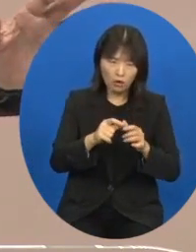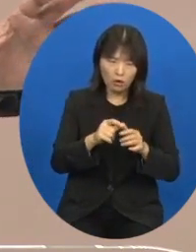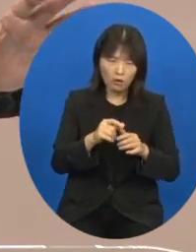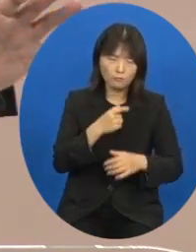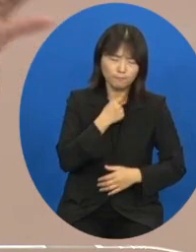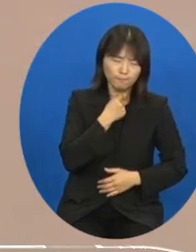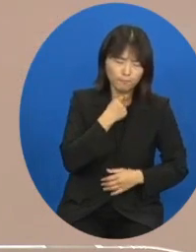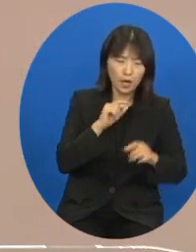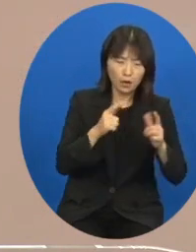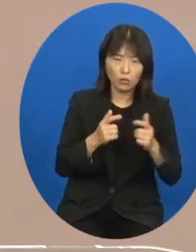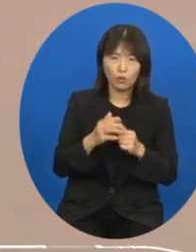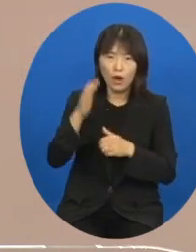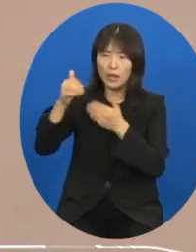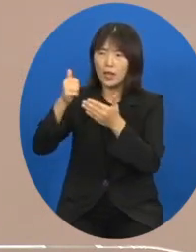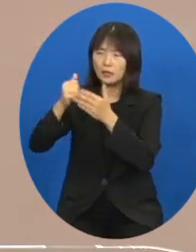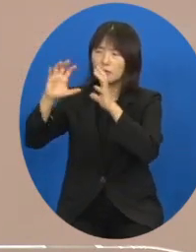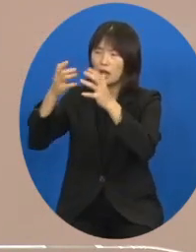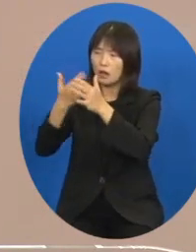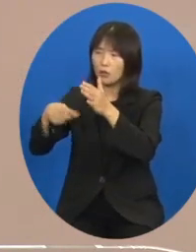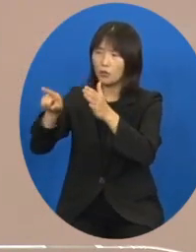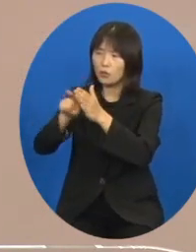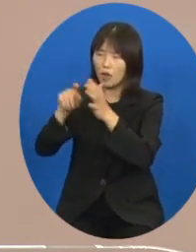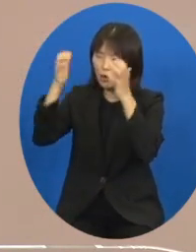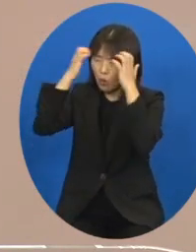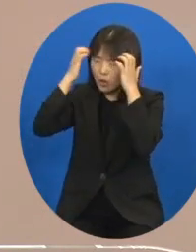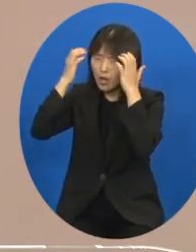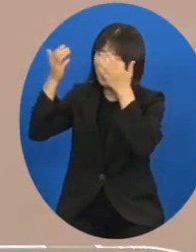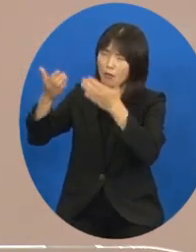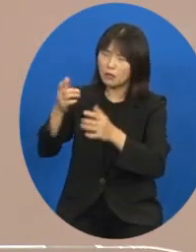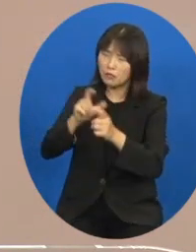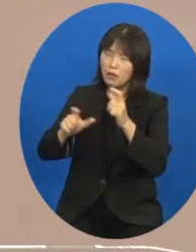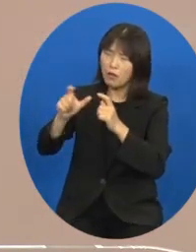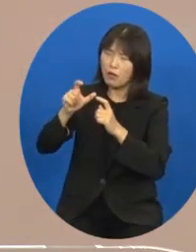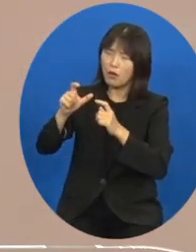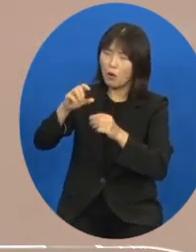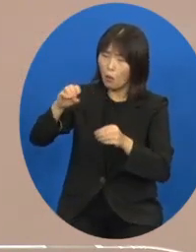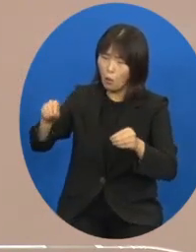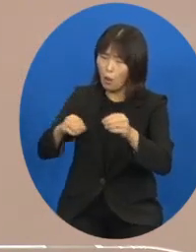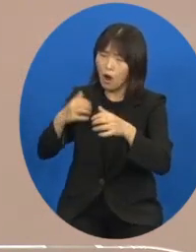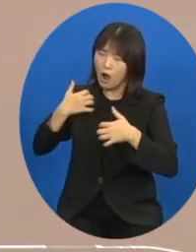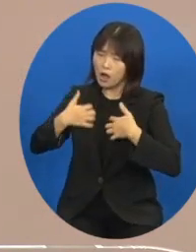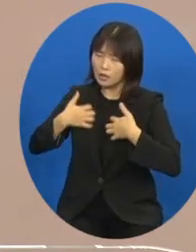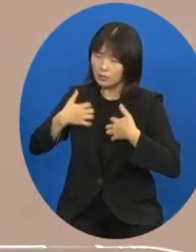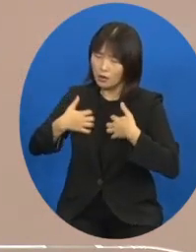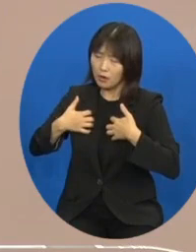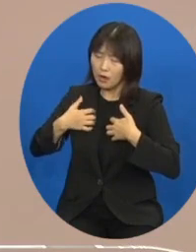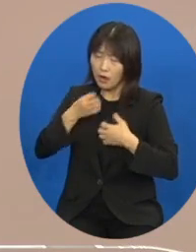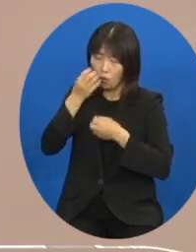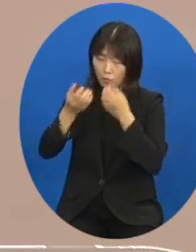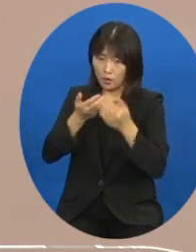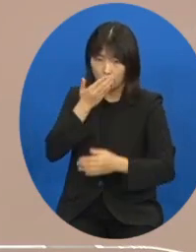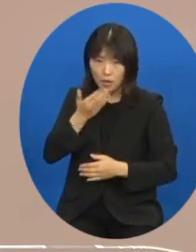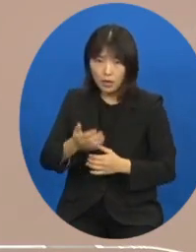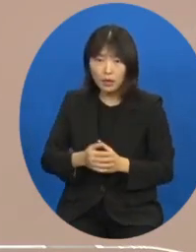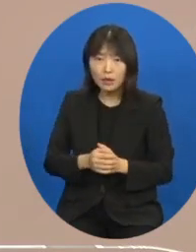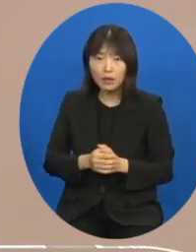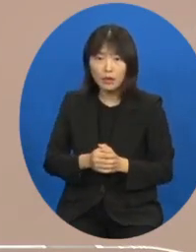않고, 하나님 나라 위에 고난당하는 것이 오히려 기쁨입니다. 이런 고백이